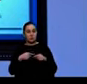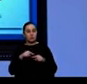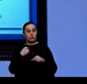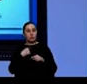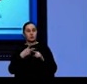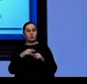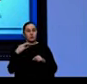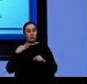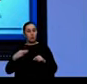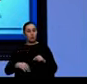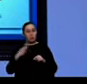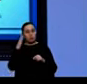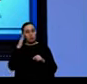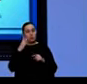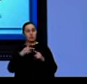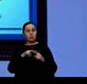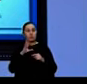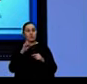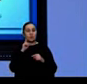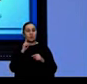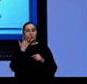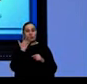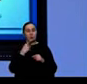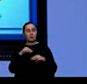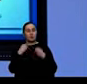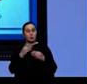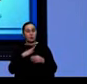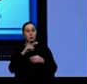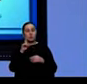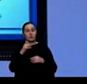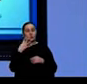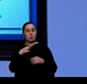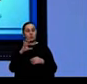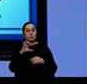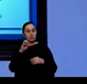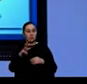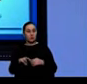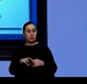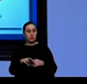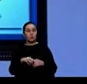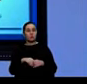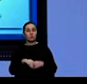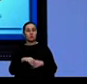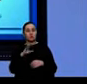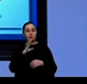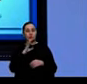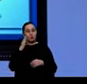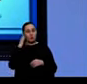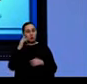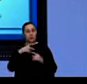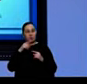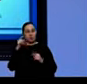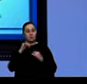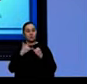Енді біз оғылның бойы яшыл рәңді берілген 140 сантиметр. Қызның